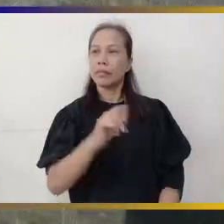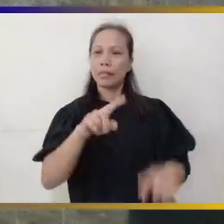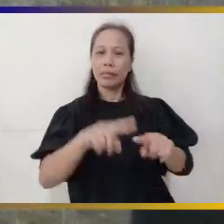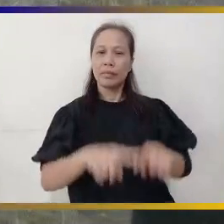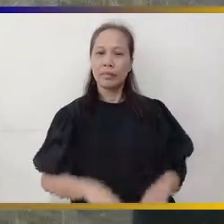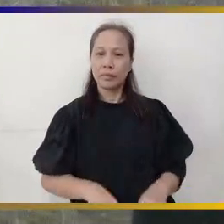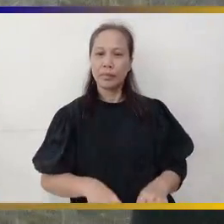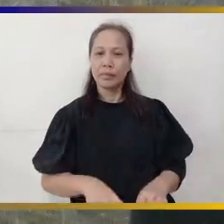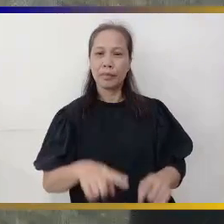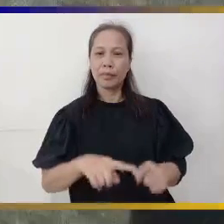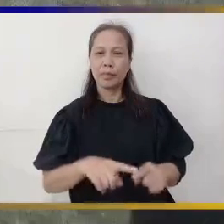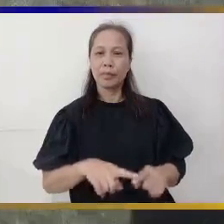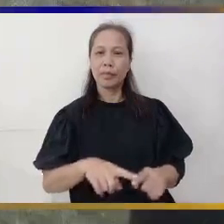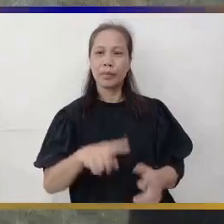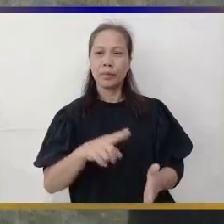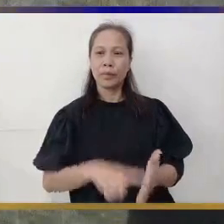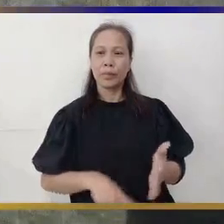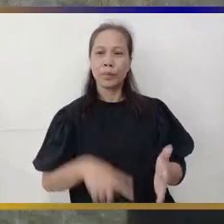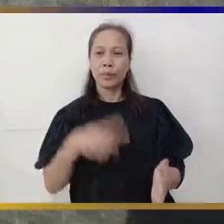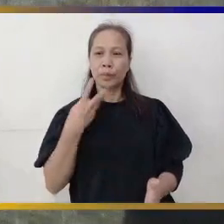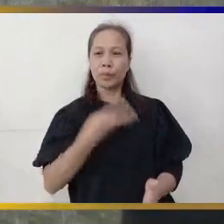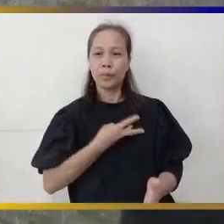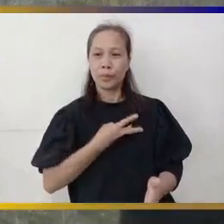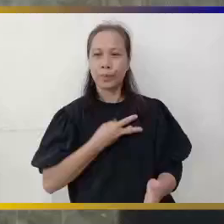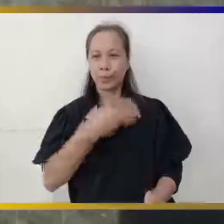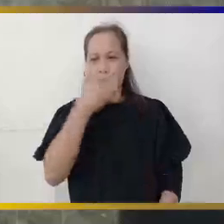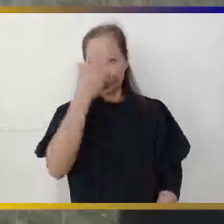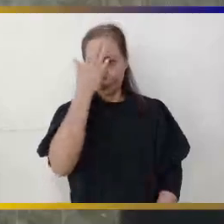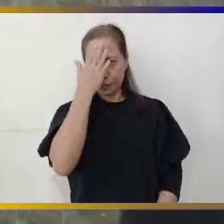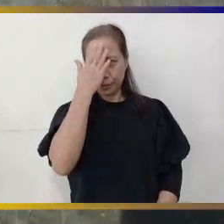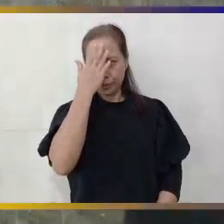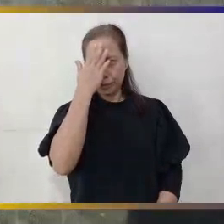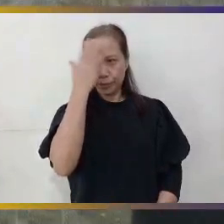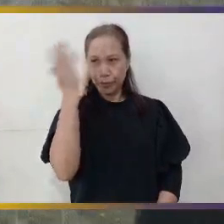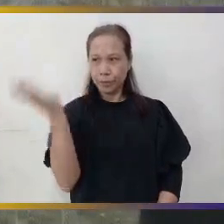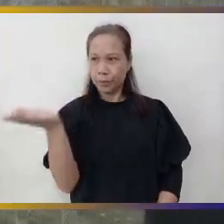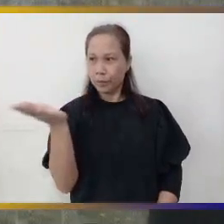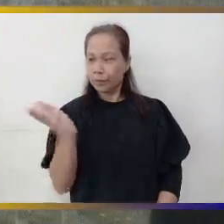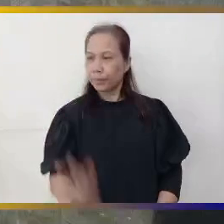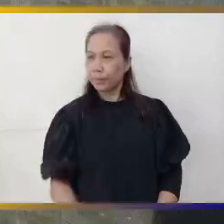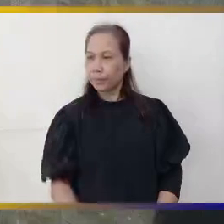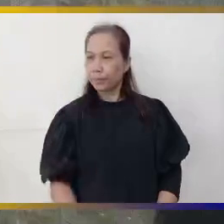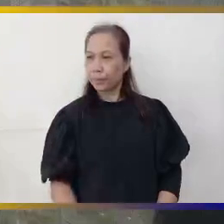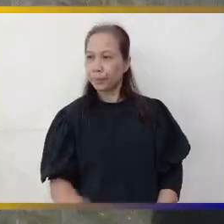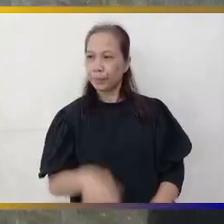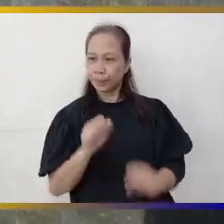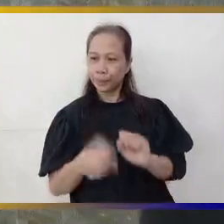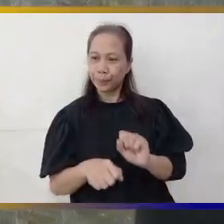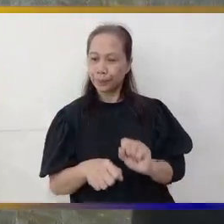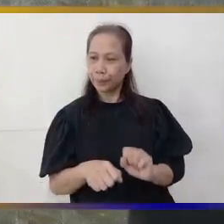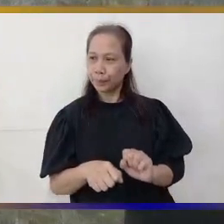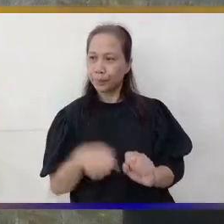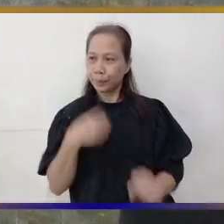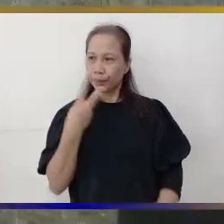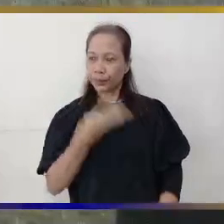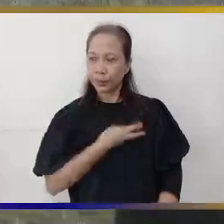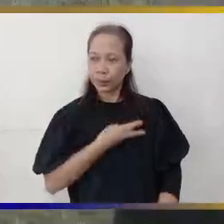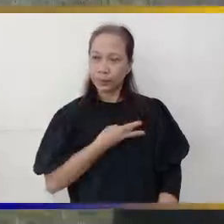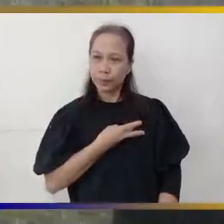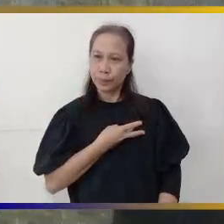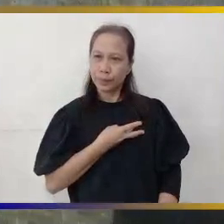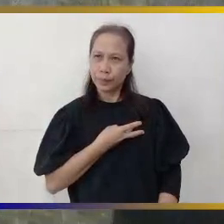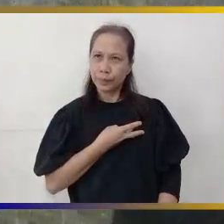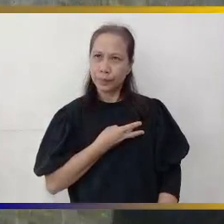pagkakilala natin sa kanya understand that so mga kapatid every time na tayo pupunta sa simbahan